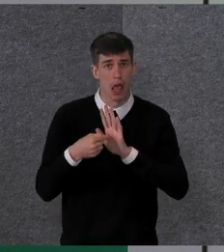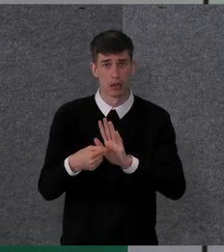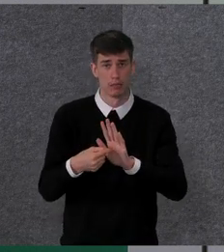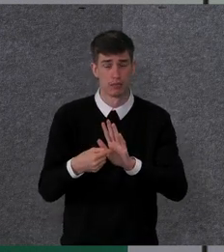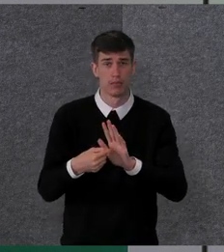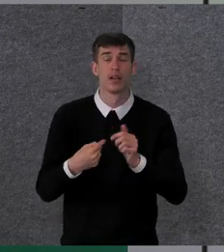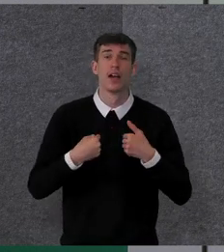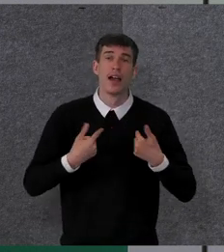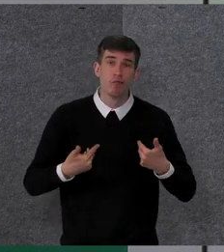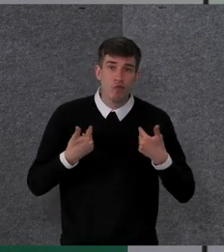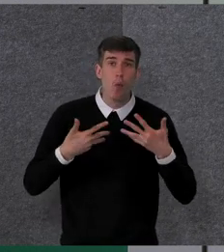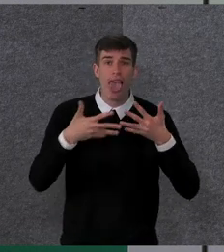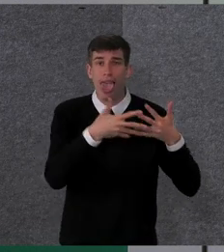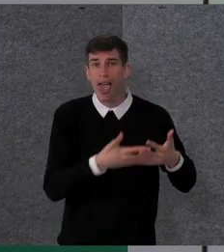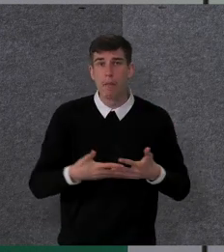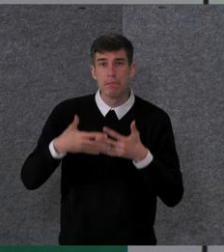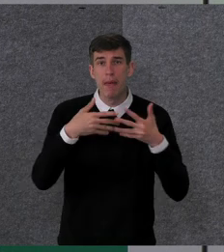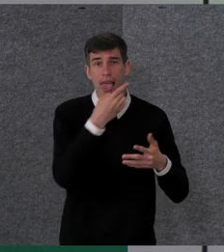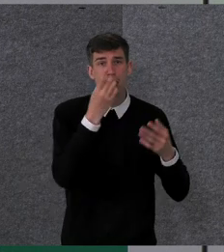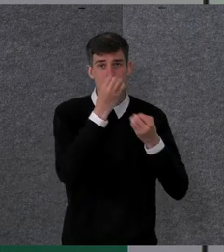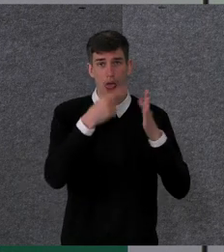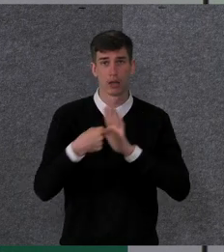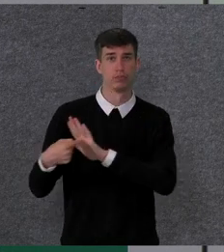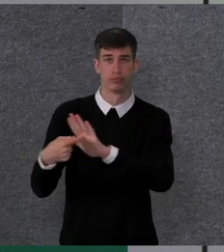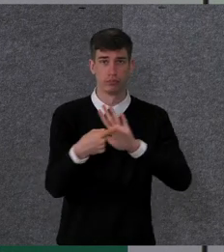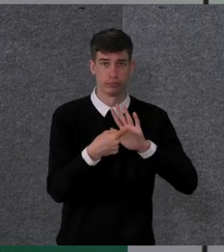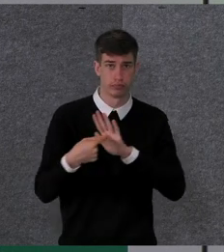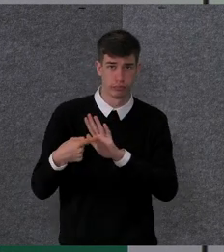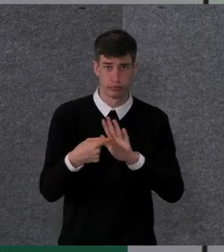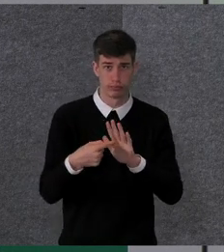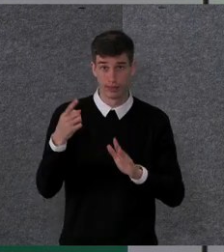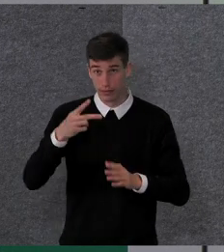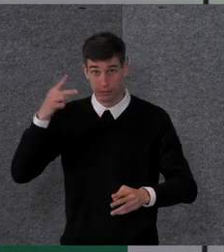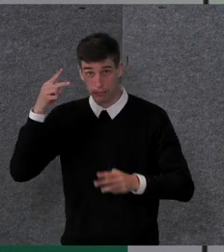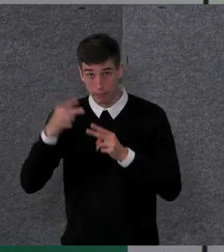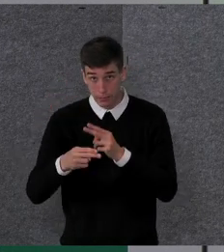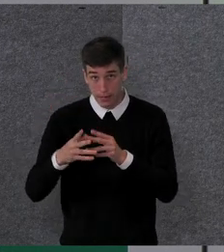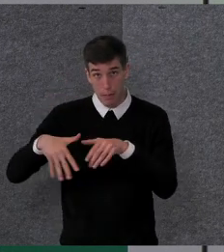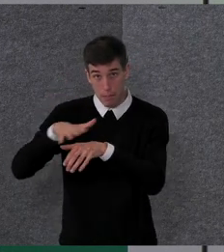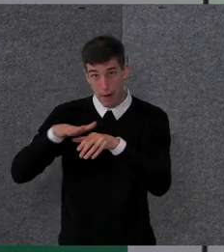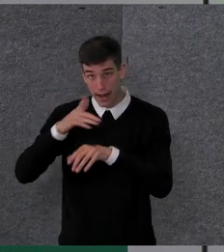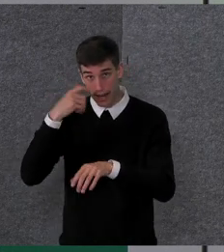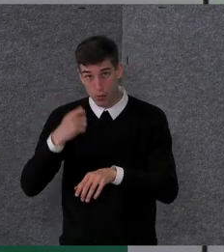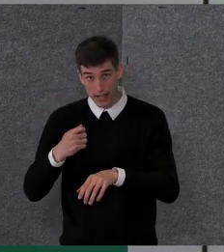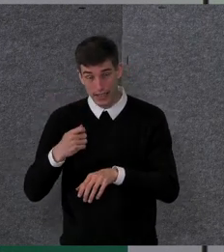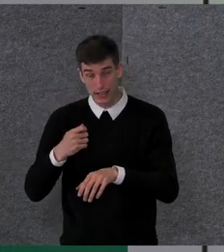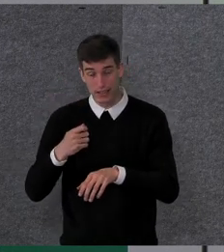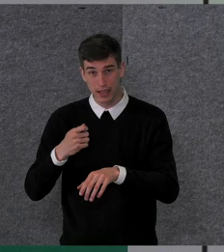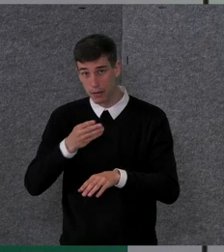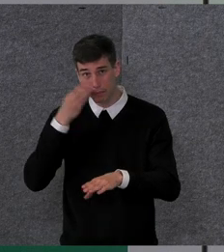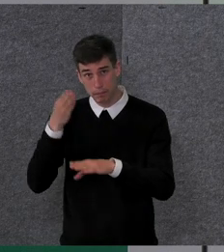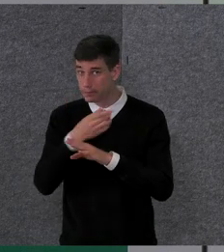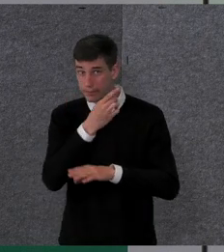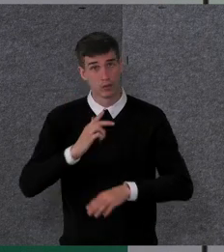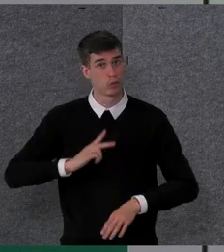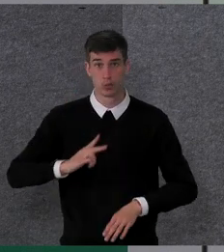darüber gefreut, dass die USA an dieser Stelle ganz klar waren, dass man eine weitere Einschränkung der territorialen Integrität der Ukraine